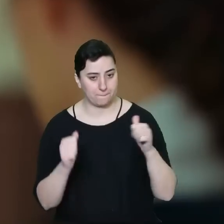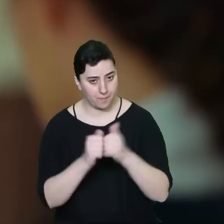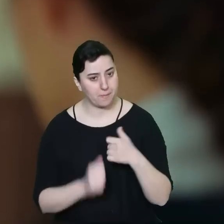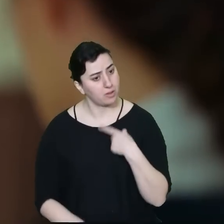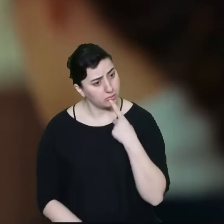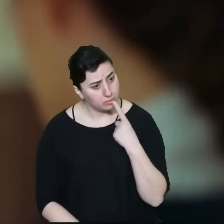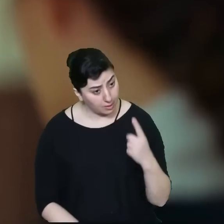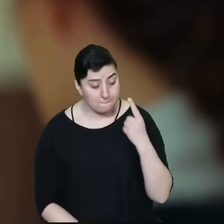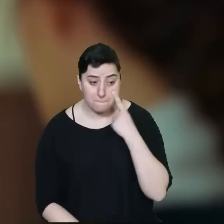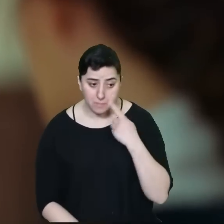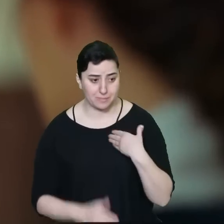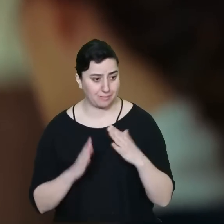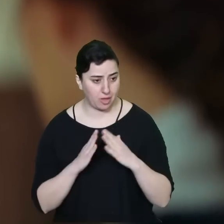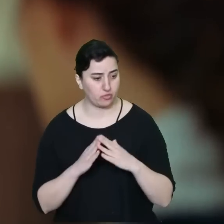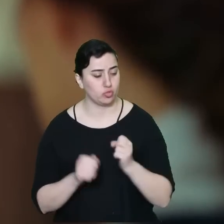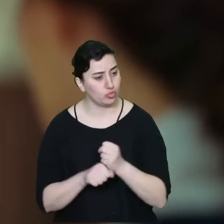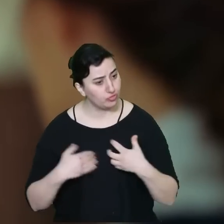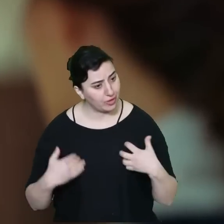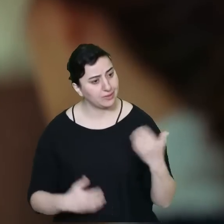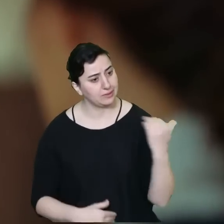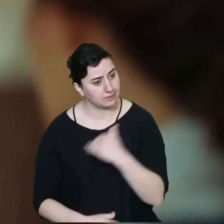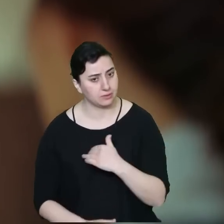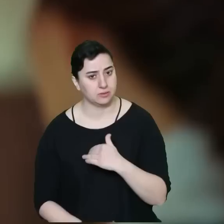Dedim bak bizim ev güvenli.